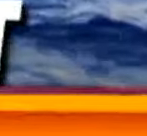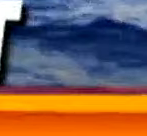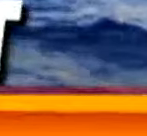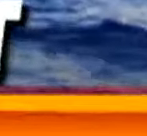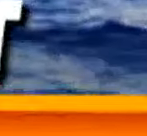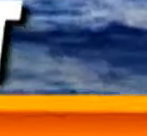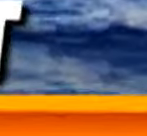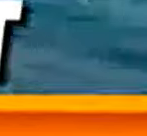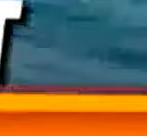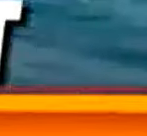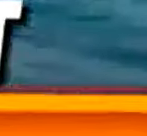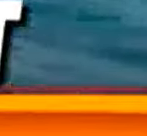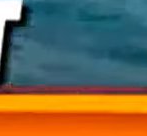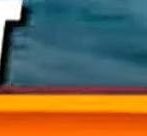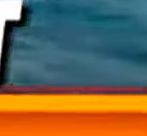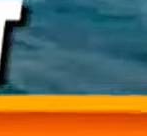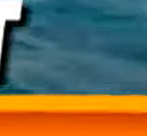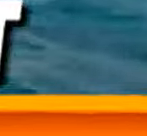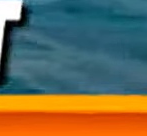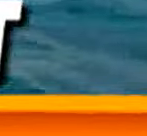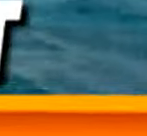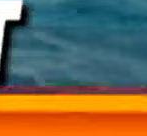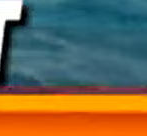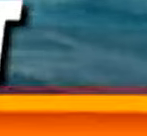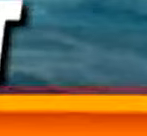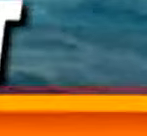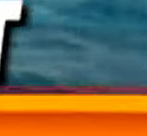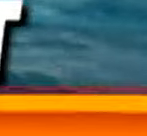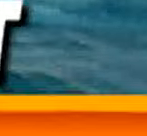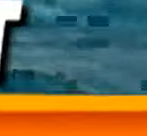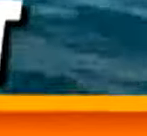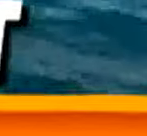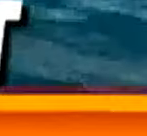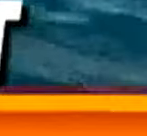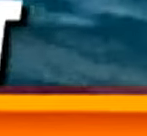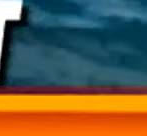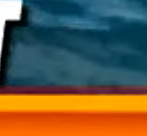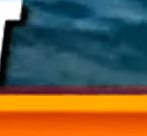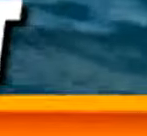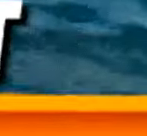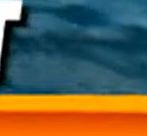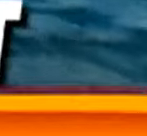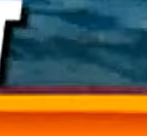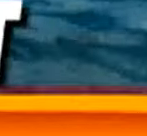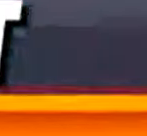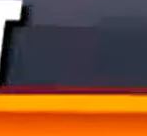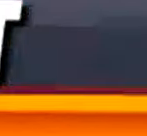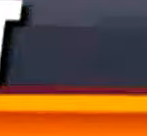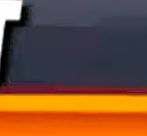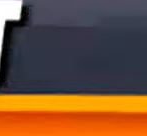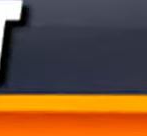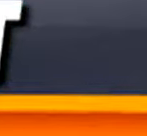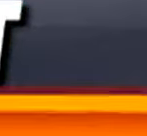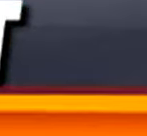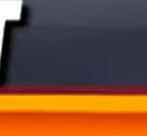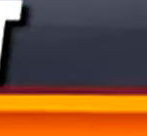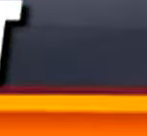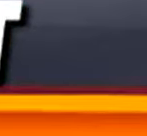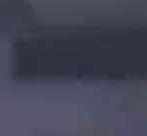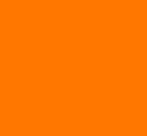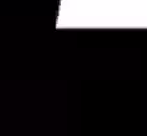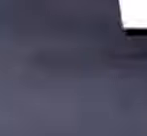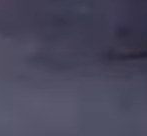Bangkang sakay ang limang Pilipinong mangingisda sa Paluan, Occidental Mindoro, tumaob matapos ma-hit and run ang sinasabing Chinese